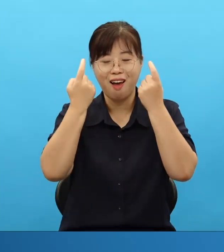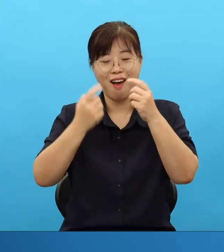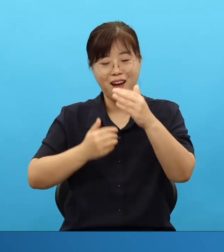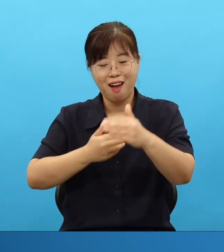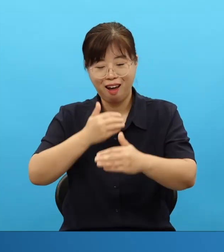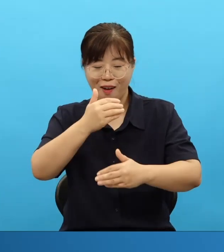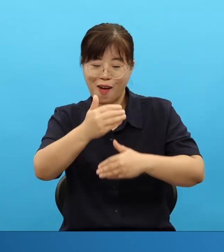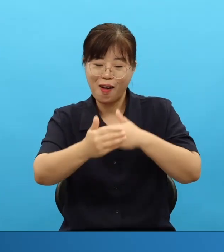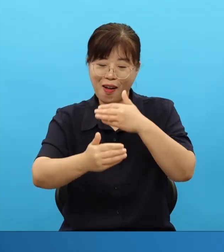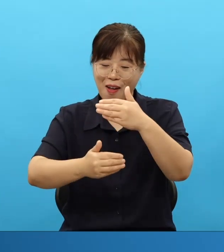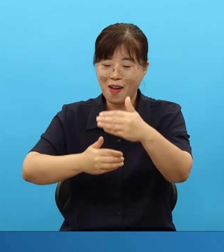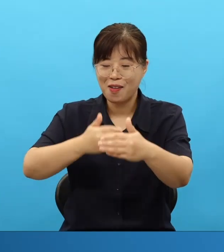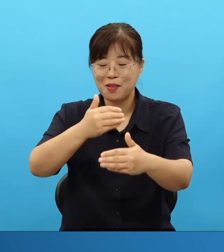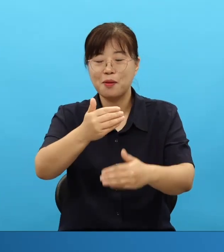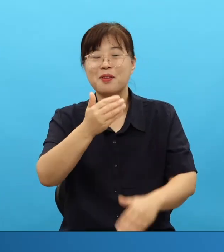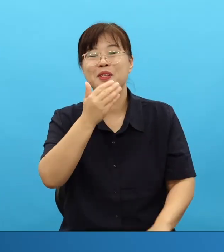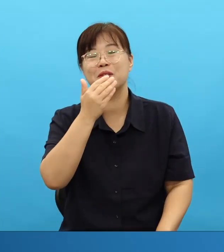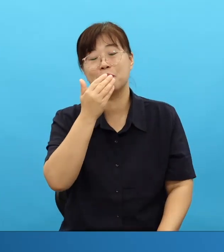수용해야